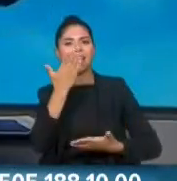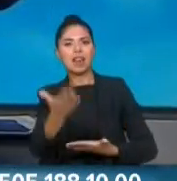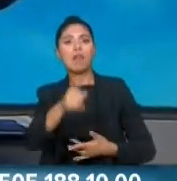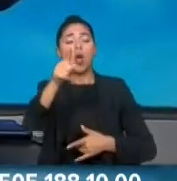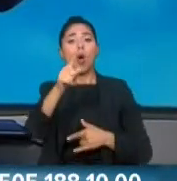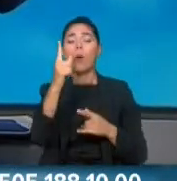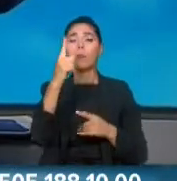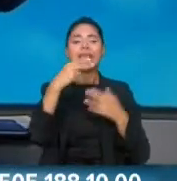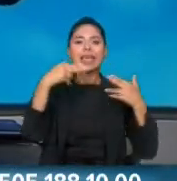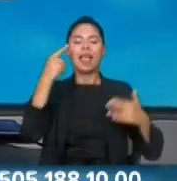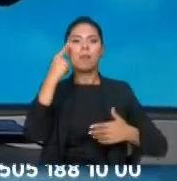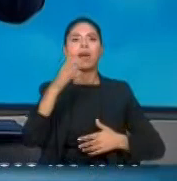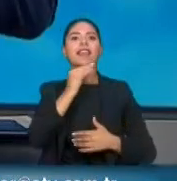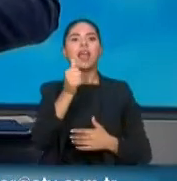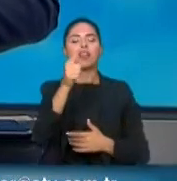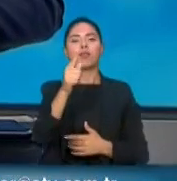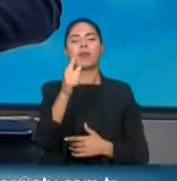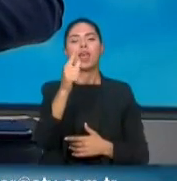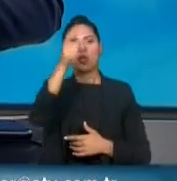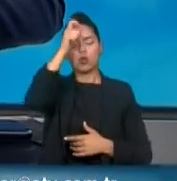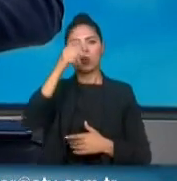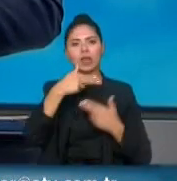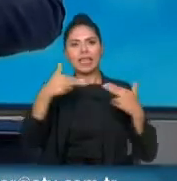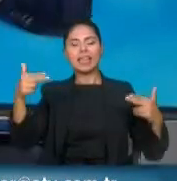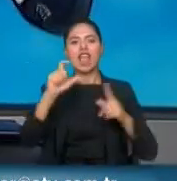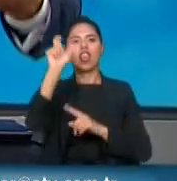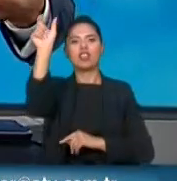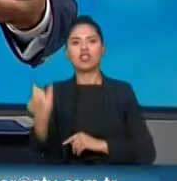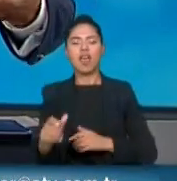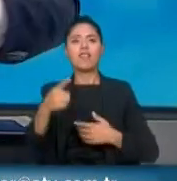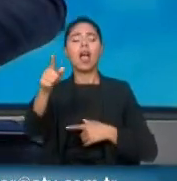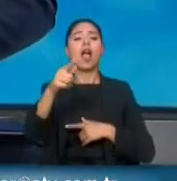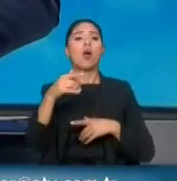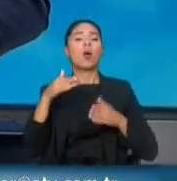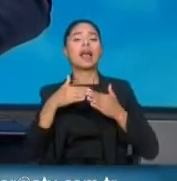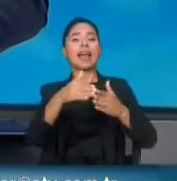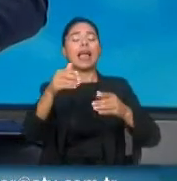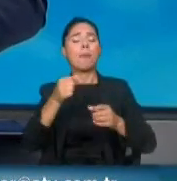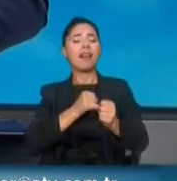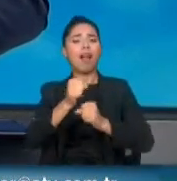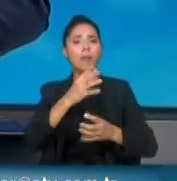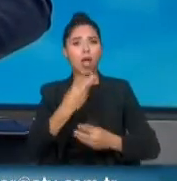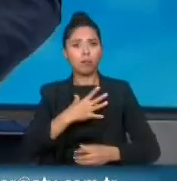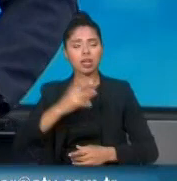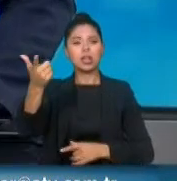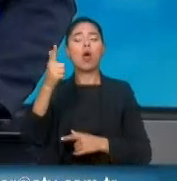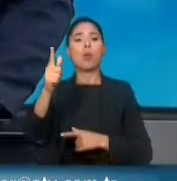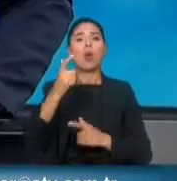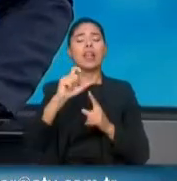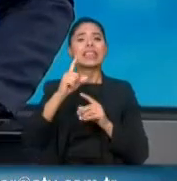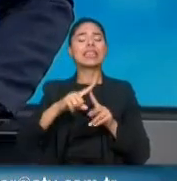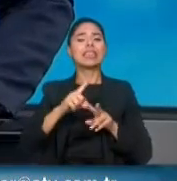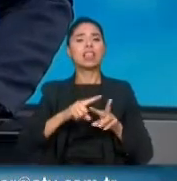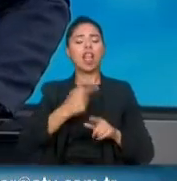İşte onlardan biri de genç bir Türk'ün hikayesi. Ceyda Selvi, kaptan olmak isteyen bir üniversite öğrencisi. Staj yaptığı gemi